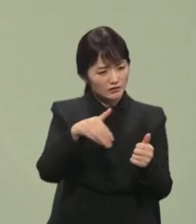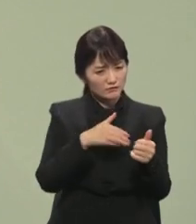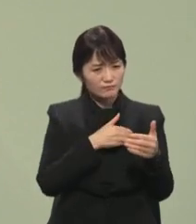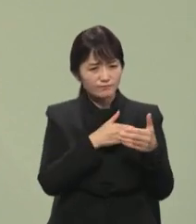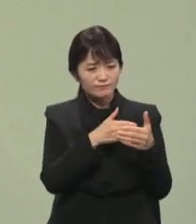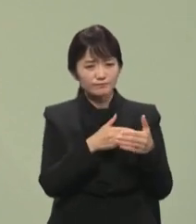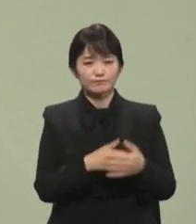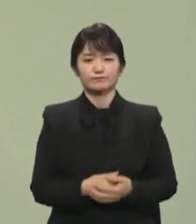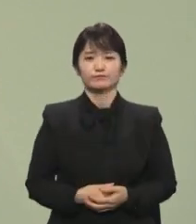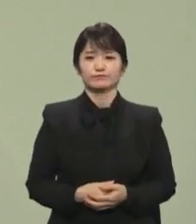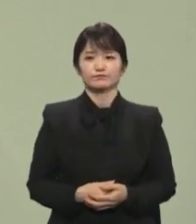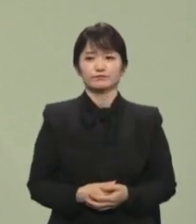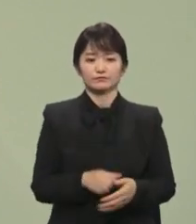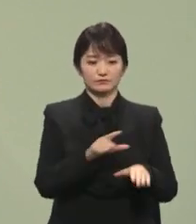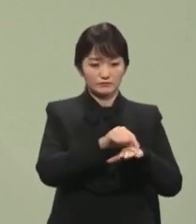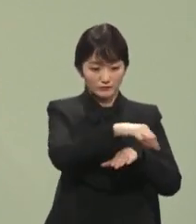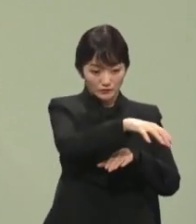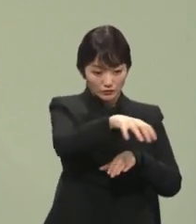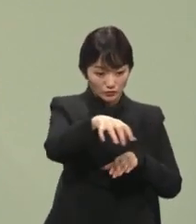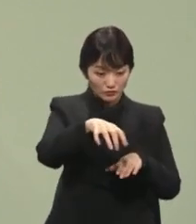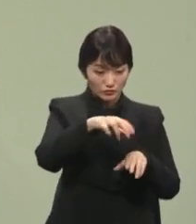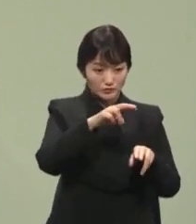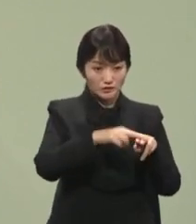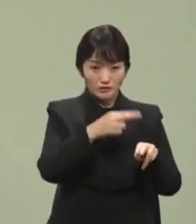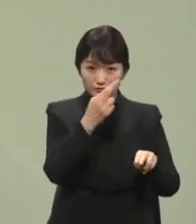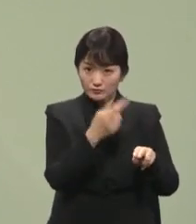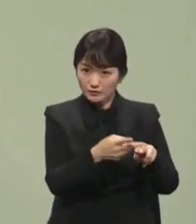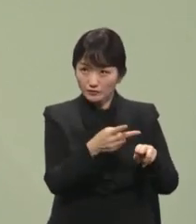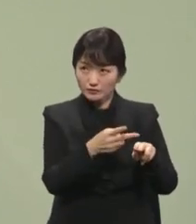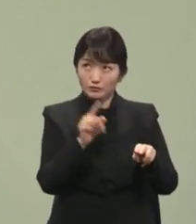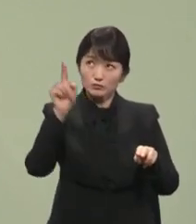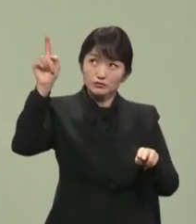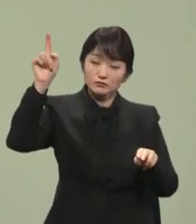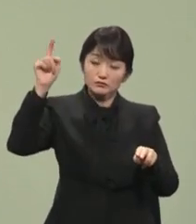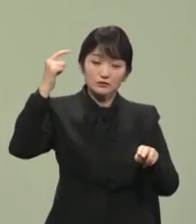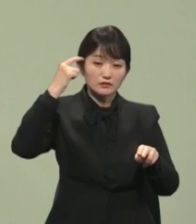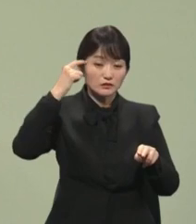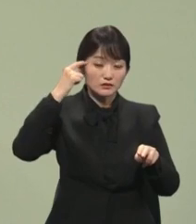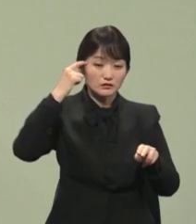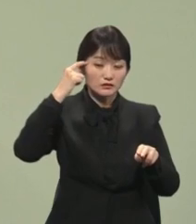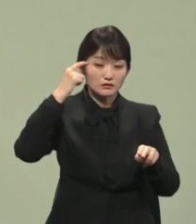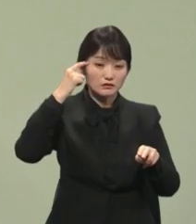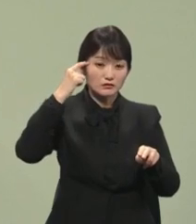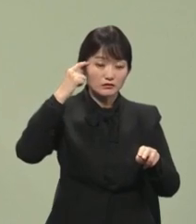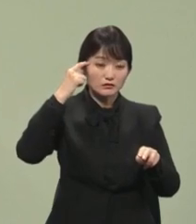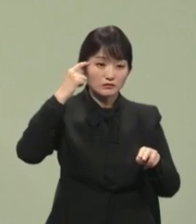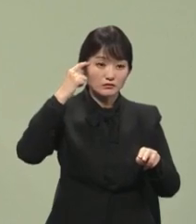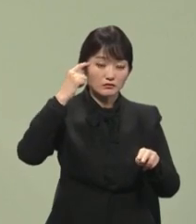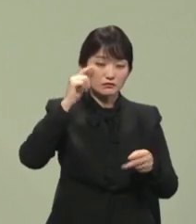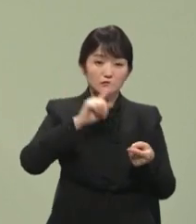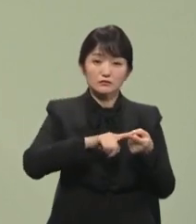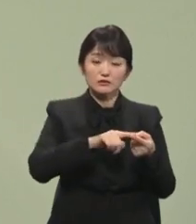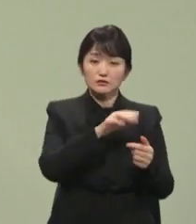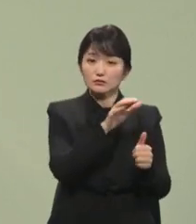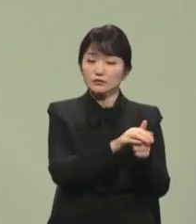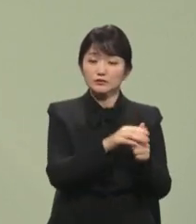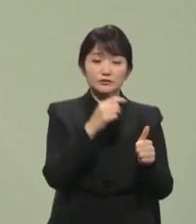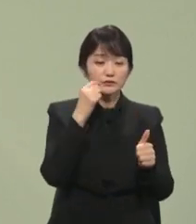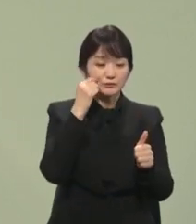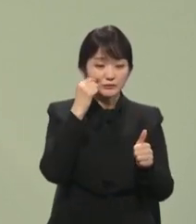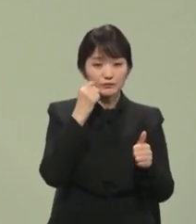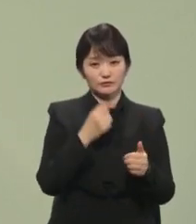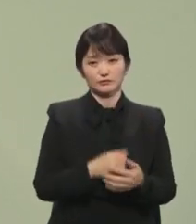좋겠다라는게 윗선의 의학이라고 하면 안 비울 수 안 비울 수도 없는 거 아닙니까 근데 근데 그렇다고 또 자신의 어떤 생존이 걸려 있는데 지역구 비구 예를